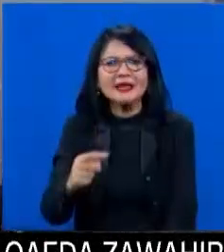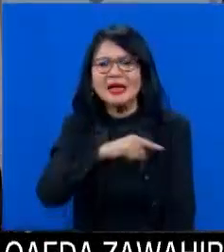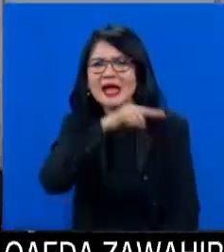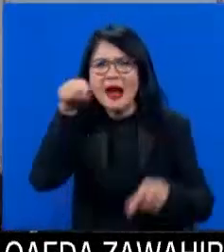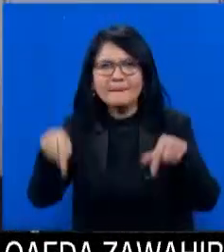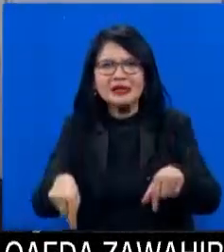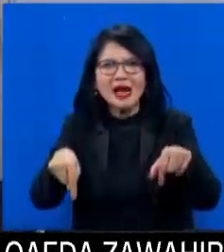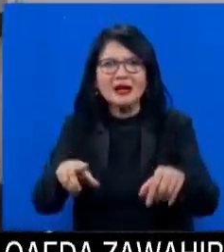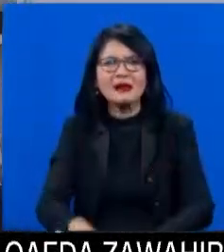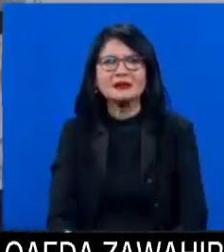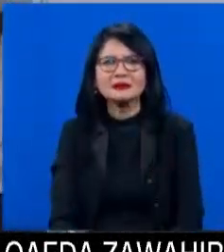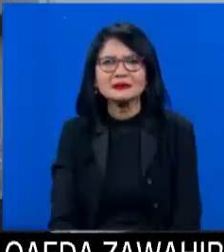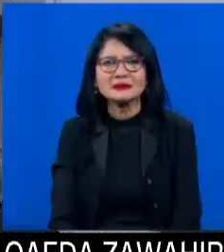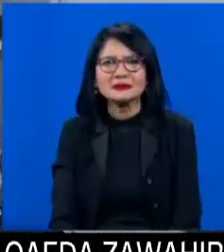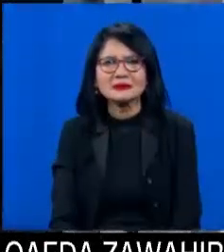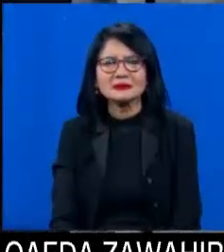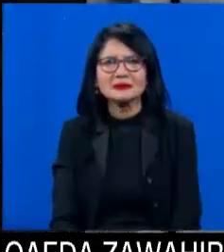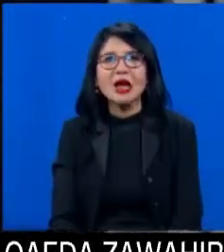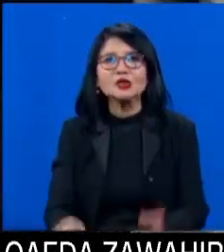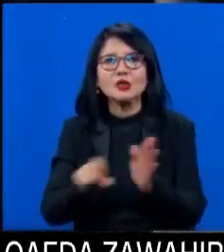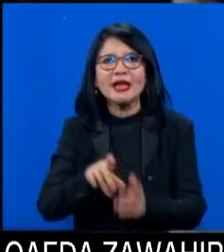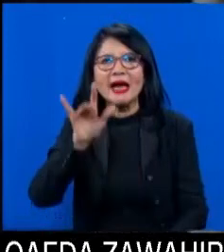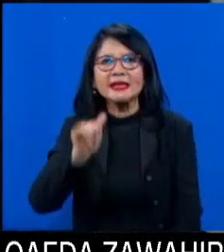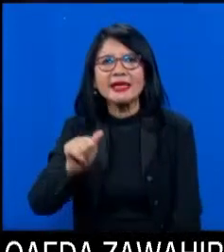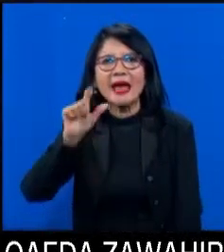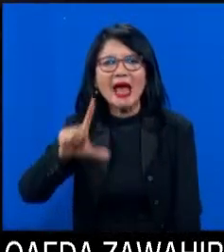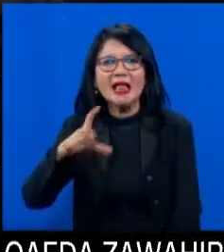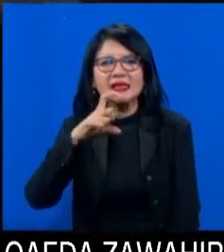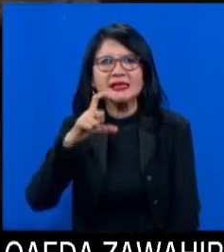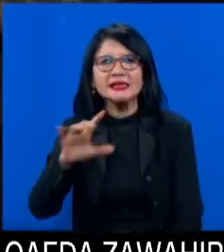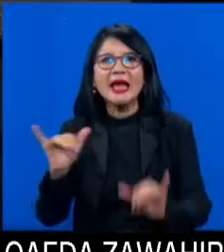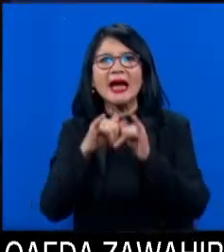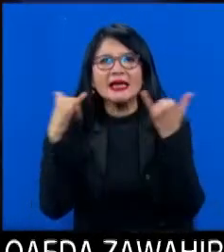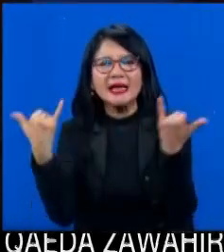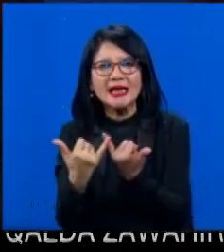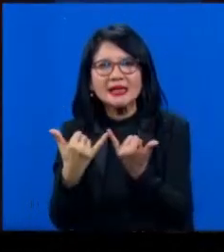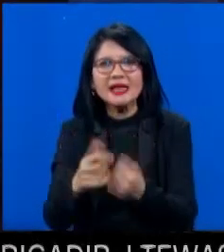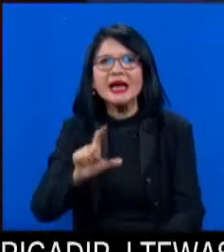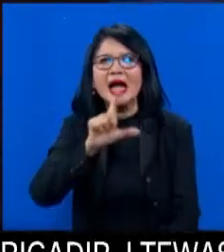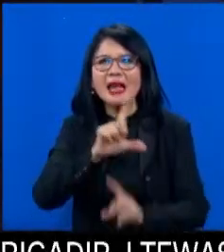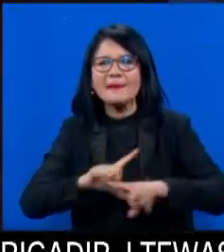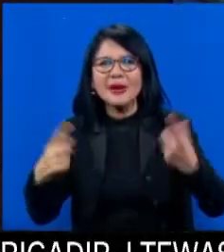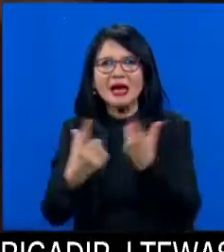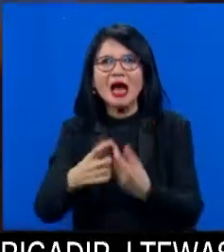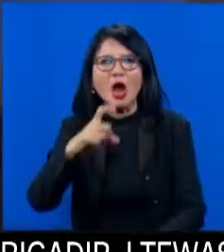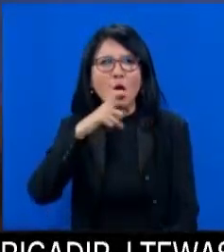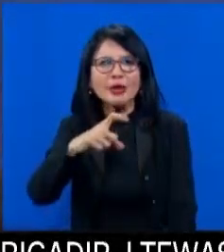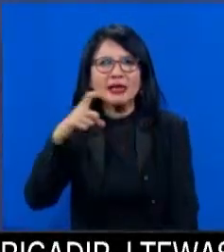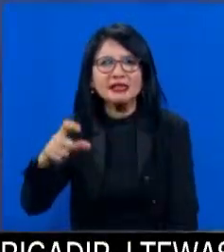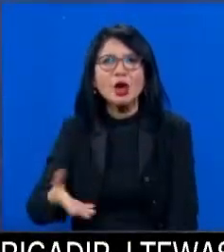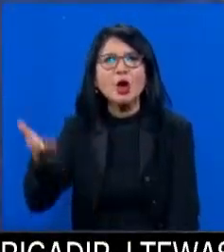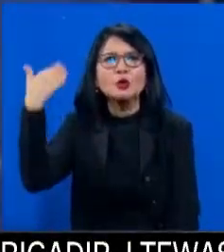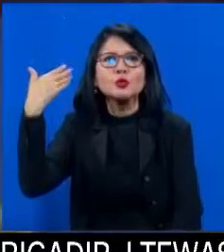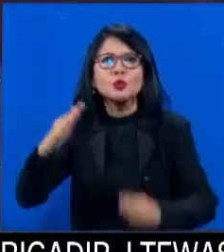sekarang. Seperti YLCC atau Yayasan Lembaga Cornelis Castelein yang dulunya merupakan rumah tinggal